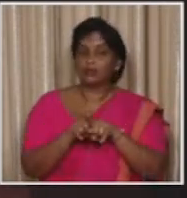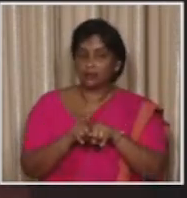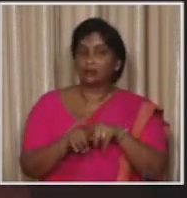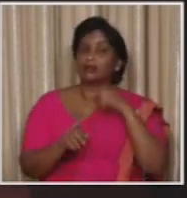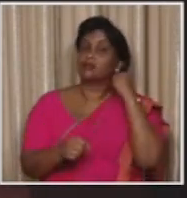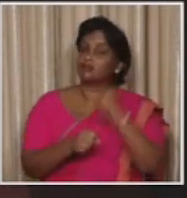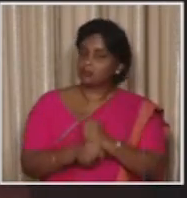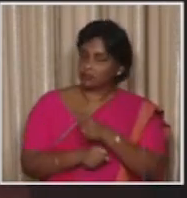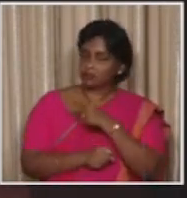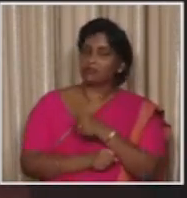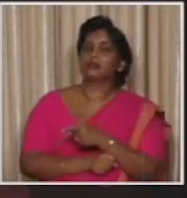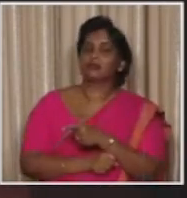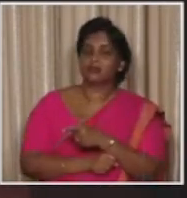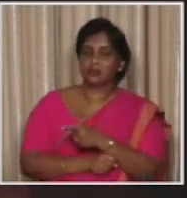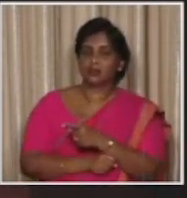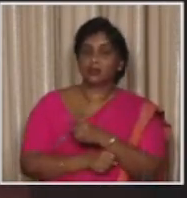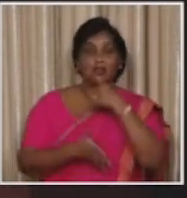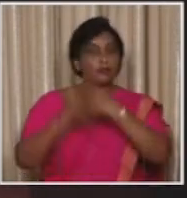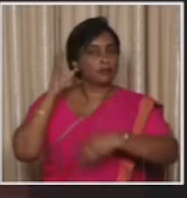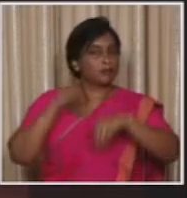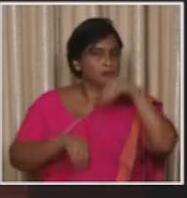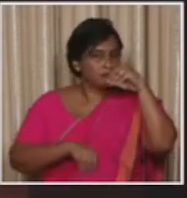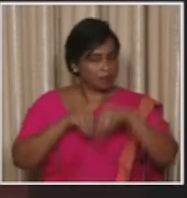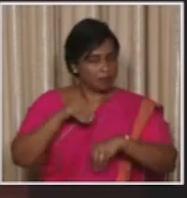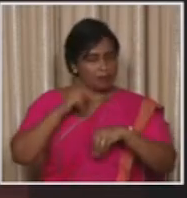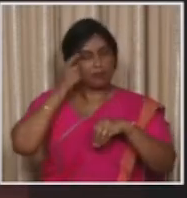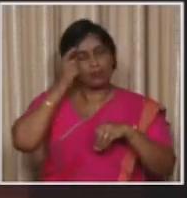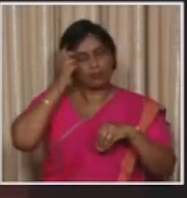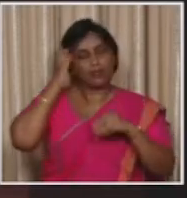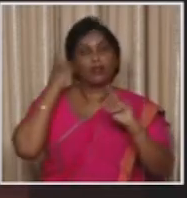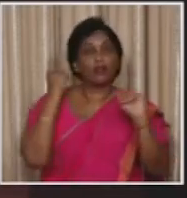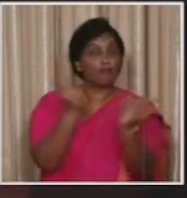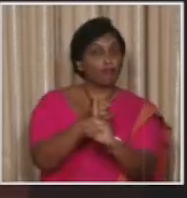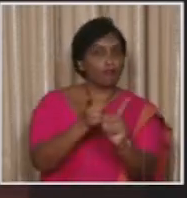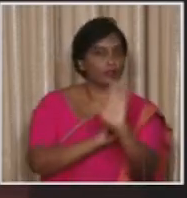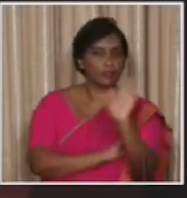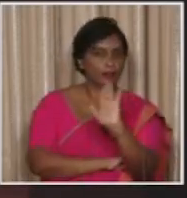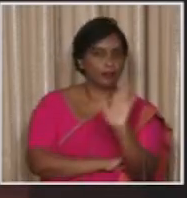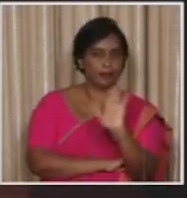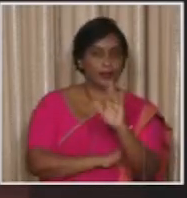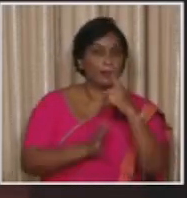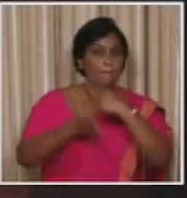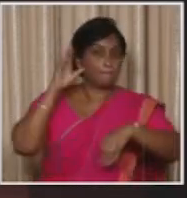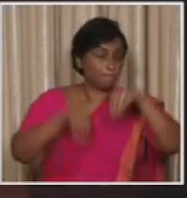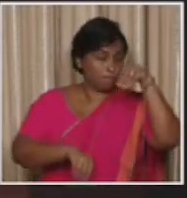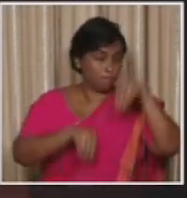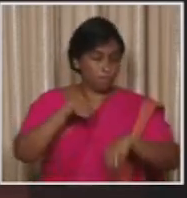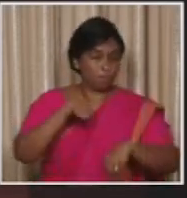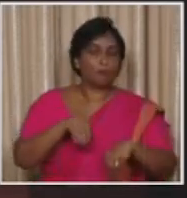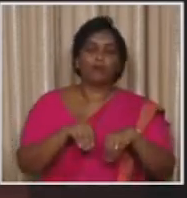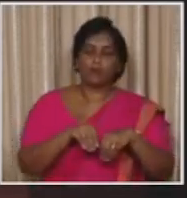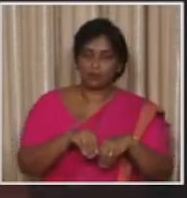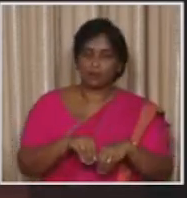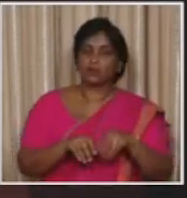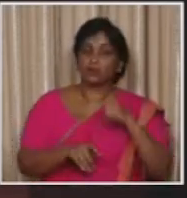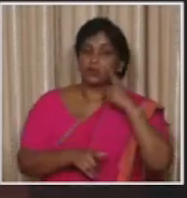ආණ්ඩුවත් මැතිවරණයෙන්, ප්‍රචණ්ඩත්වයෙන් නෙමෙයි මැතිවරණයෙන්,